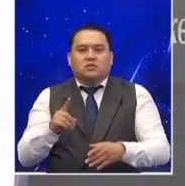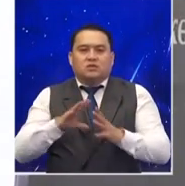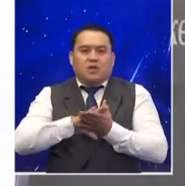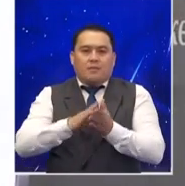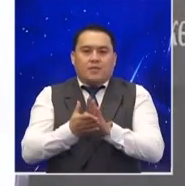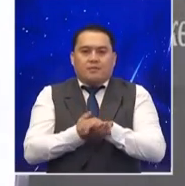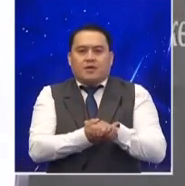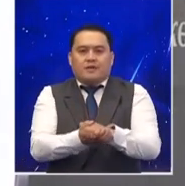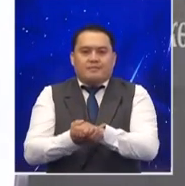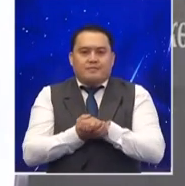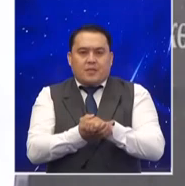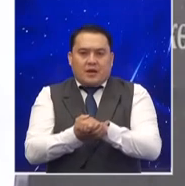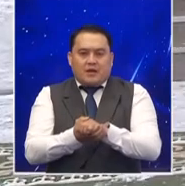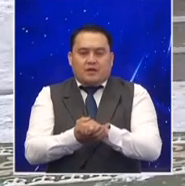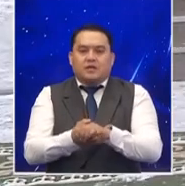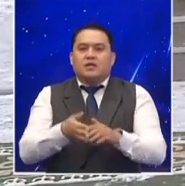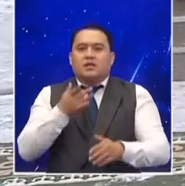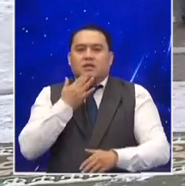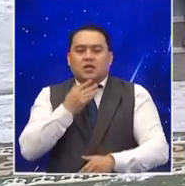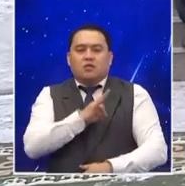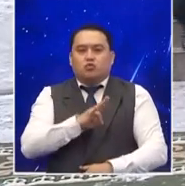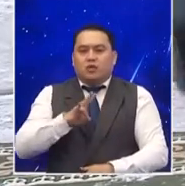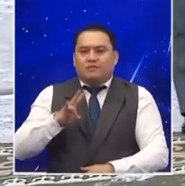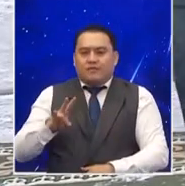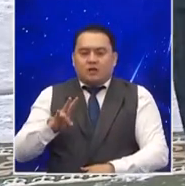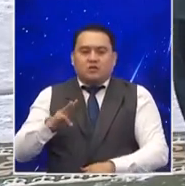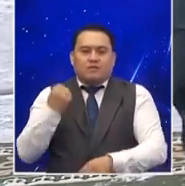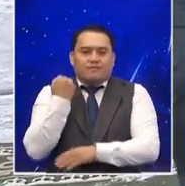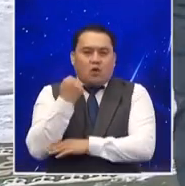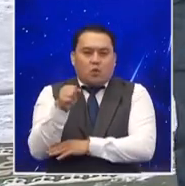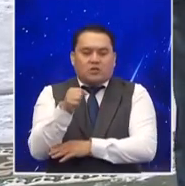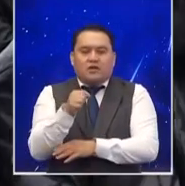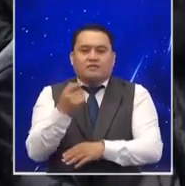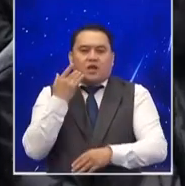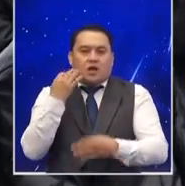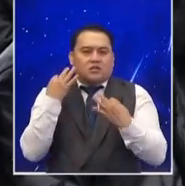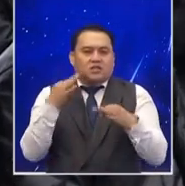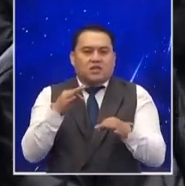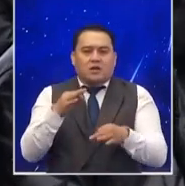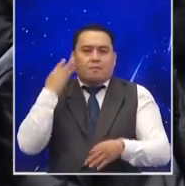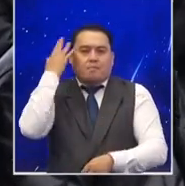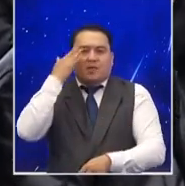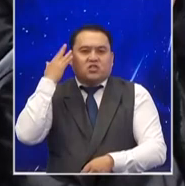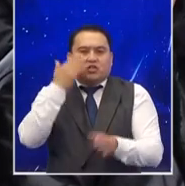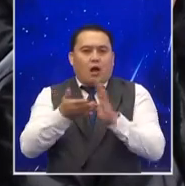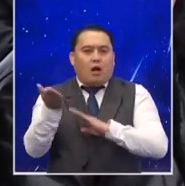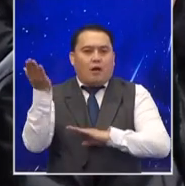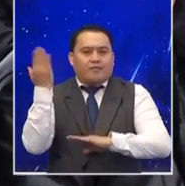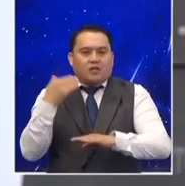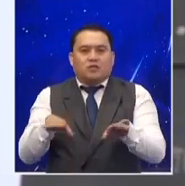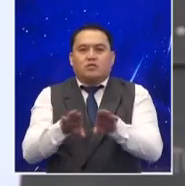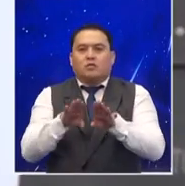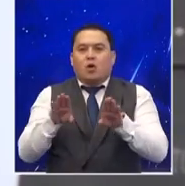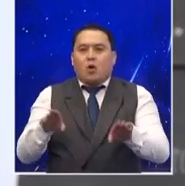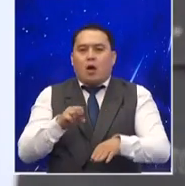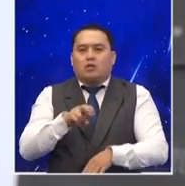и согласия. И как отметил лидер нации Нурсултан Назарбаев, обретение независимости – это многовековая мечта предков. Отметим, подобный монумент